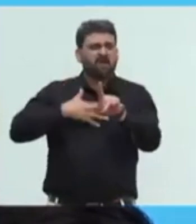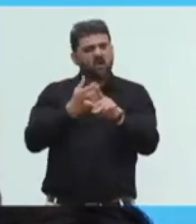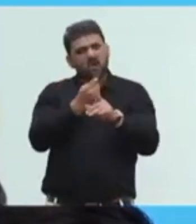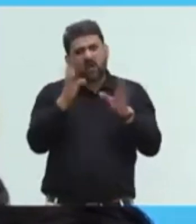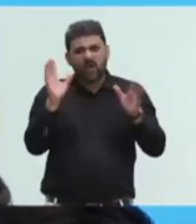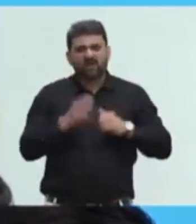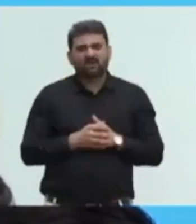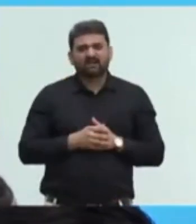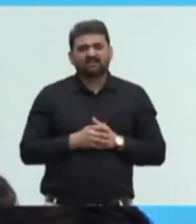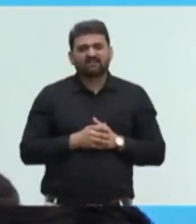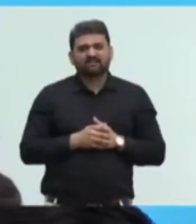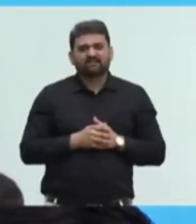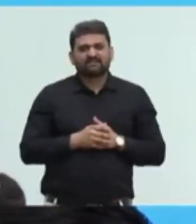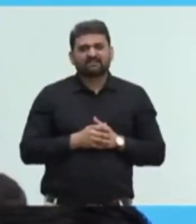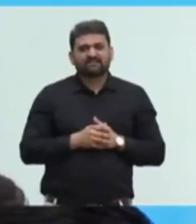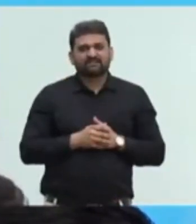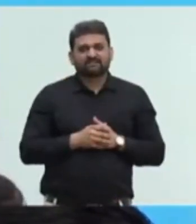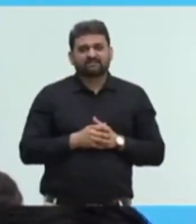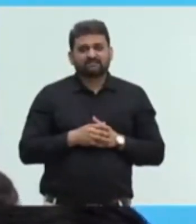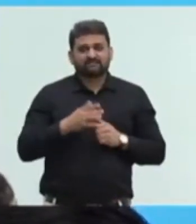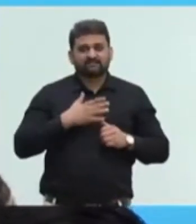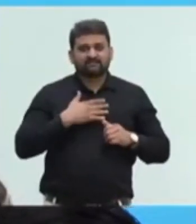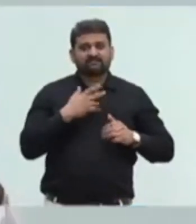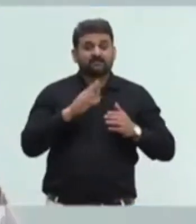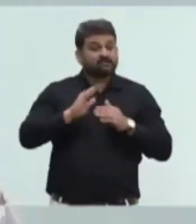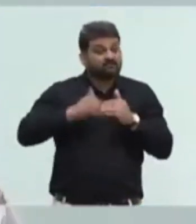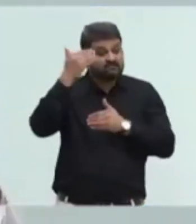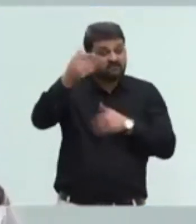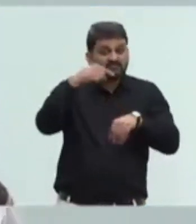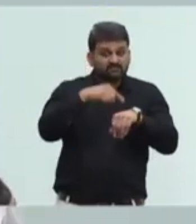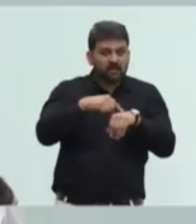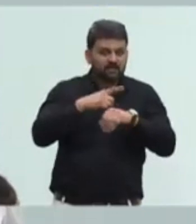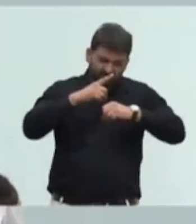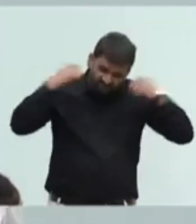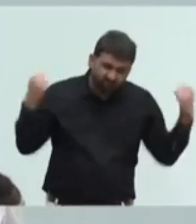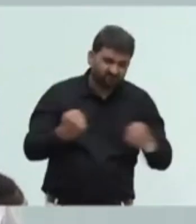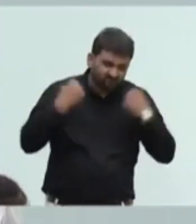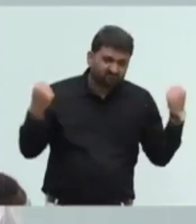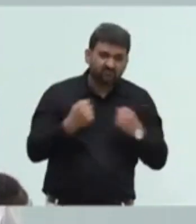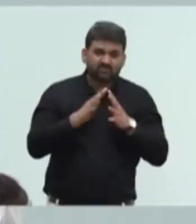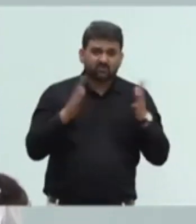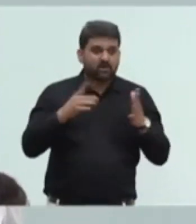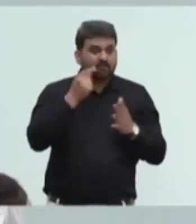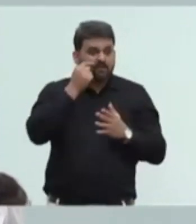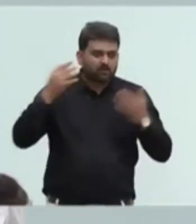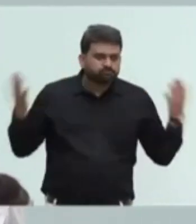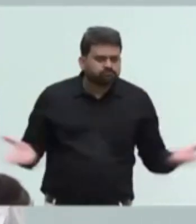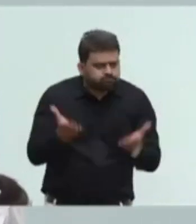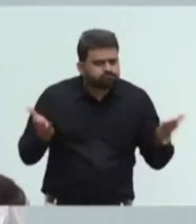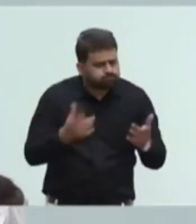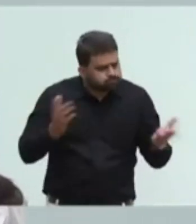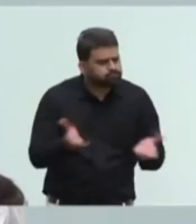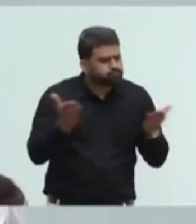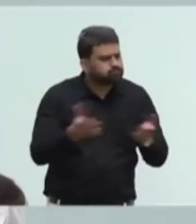झाल का कि मैंने चाइम मुझे पात नहीं रख सकते हैं हमें बहुत कहते पारंपरिक